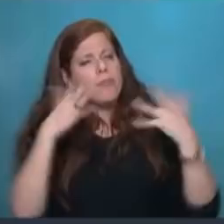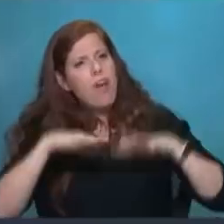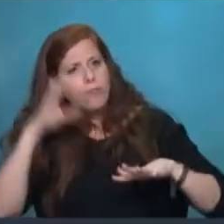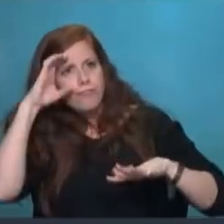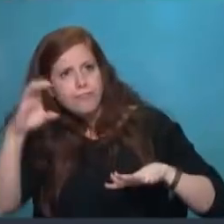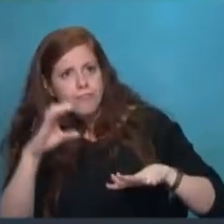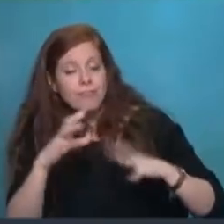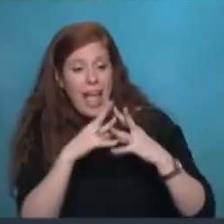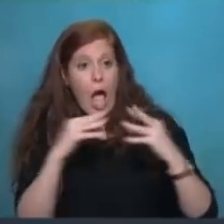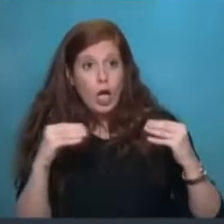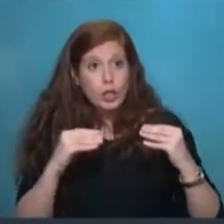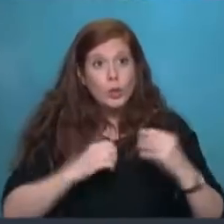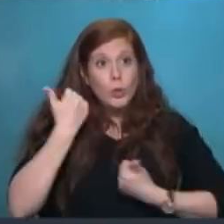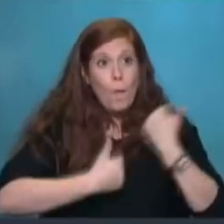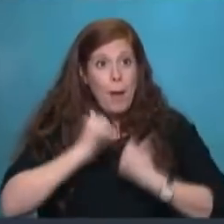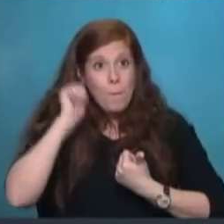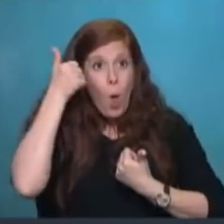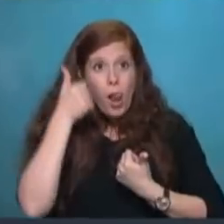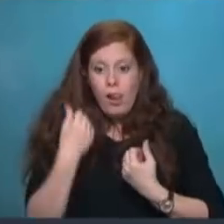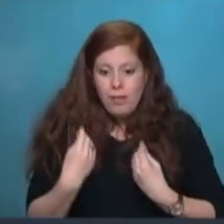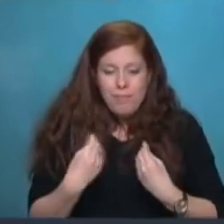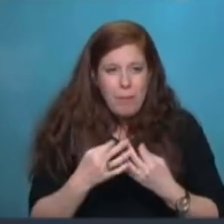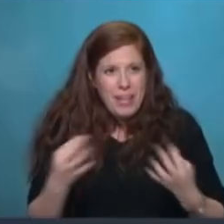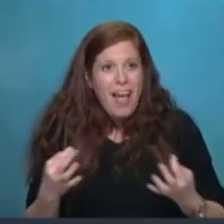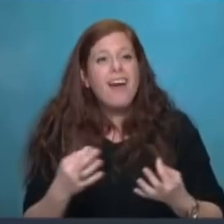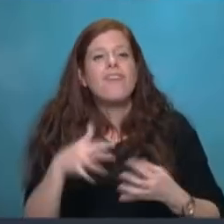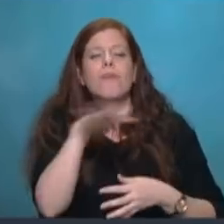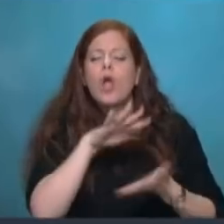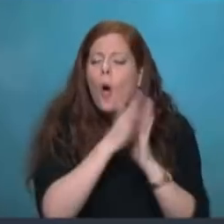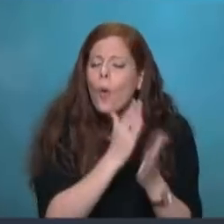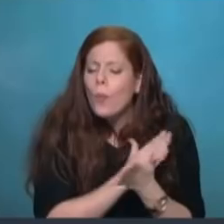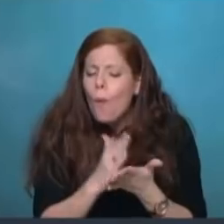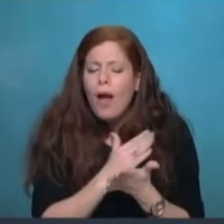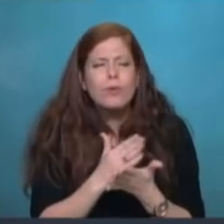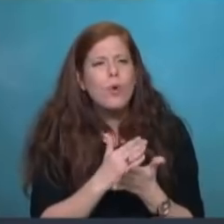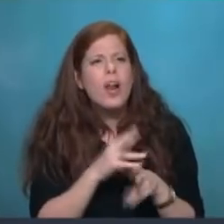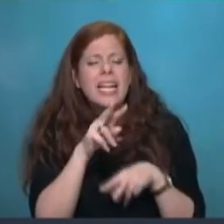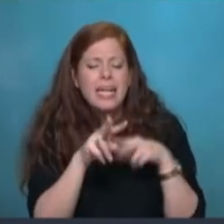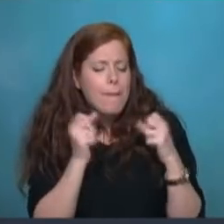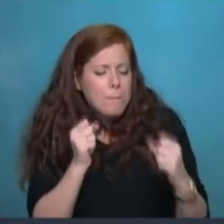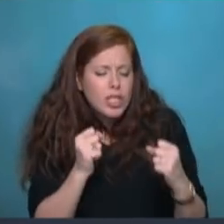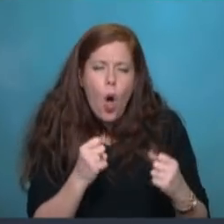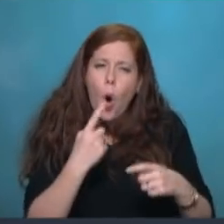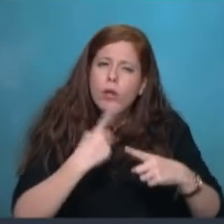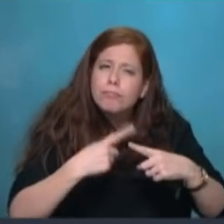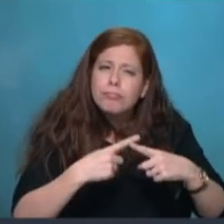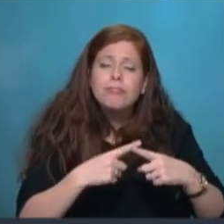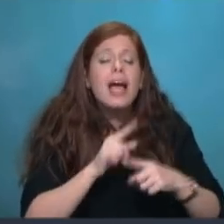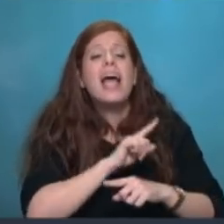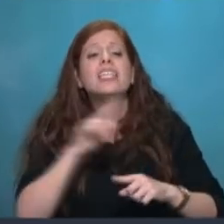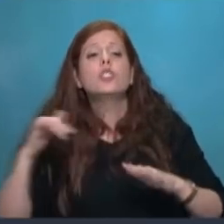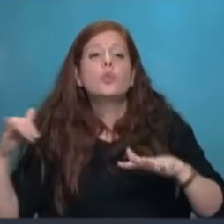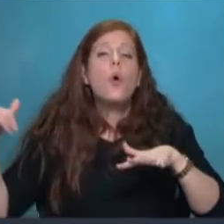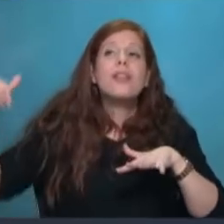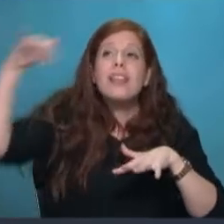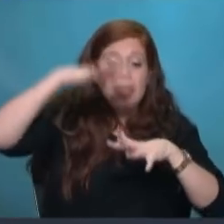בפתח. ובשטח הכל מוכן, כולל סידורי ביטחון קפדניים במיוחד, ואיסור טיסה מעל האזור. So Super